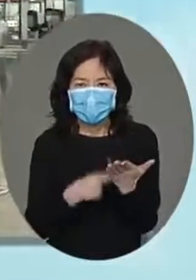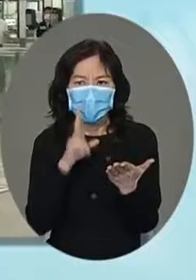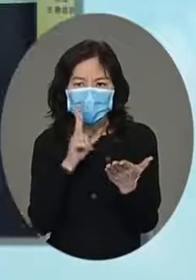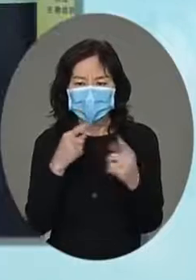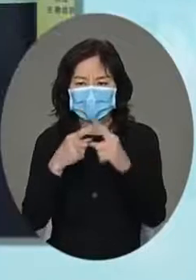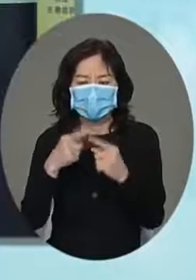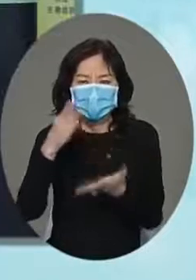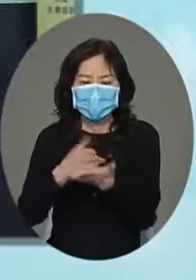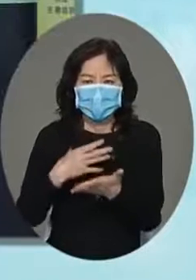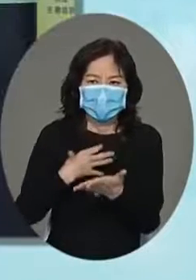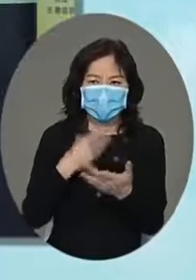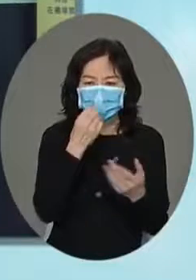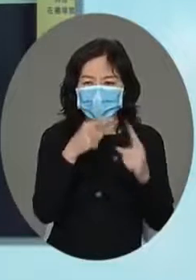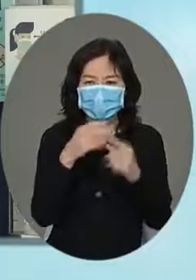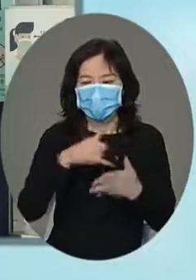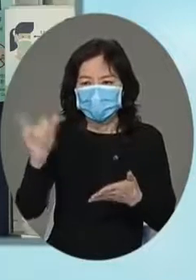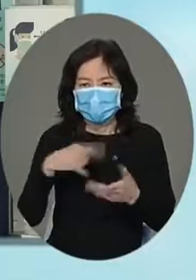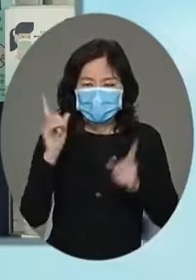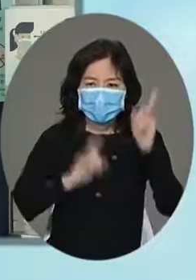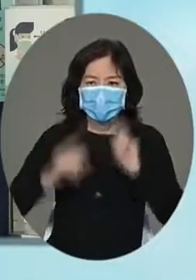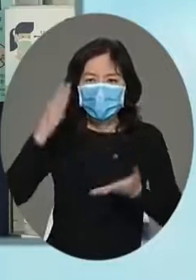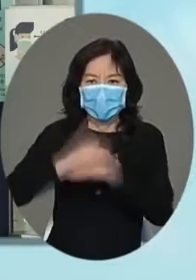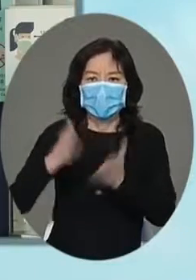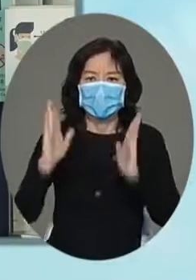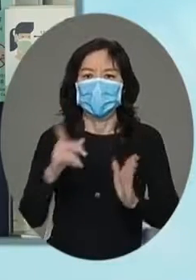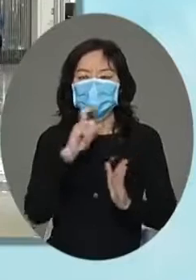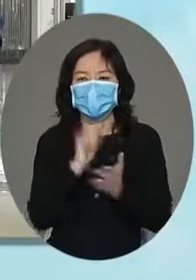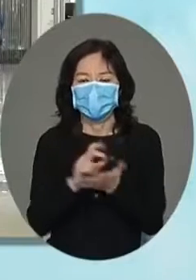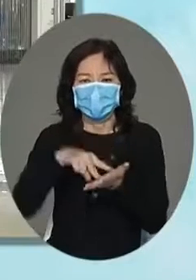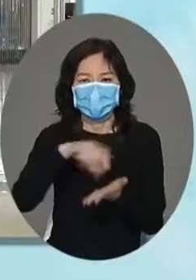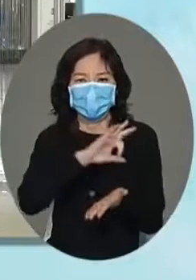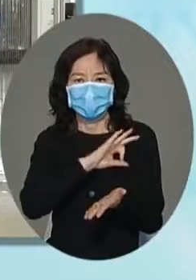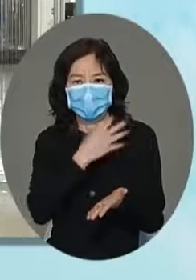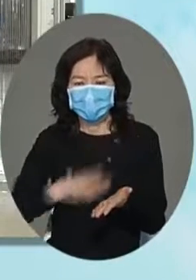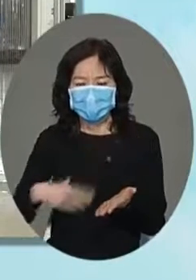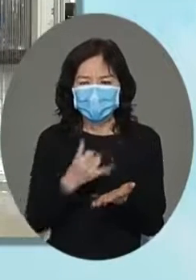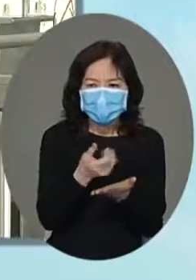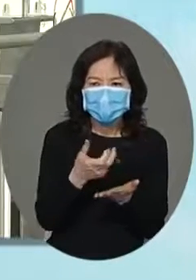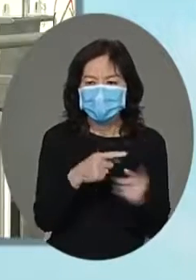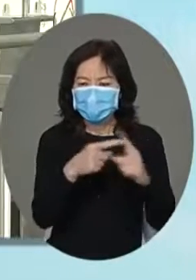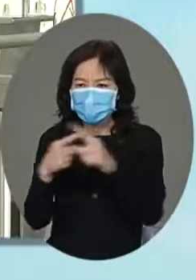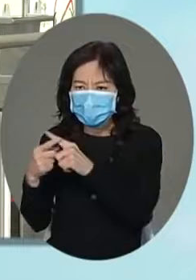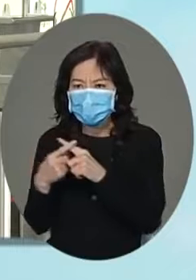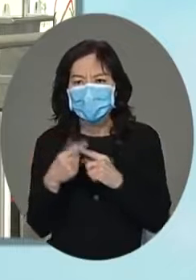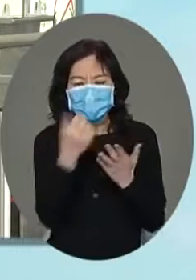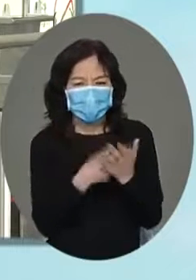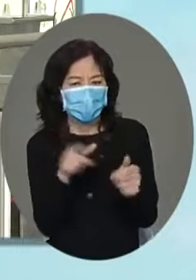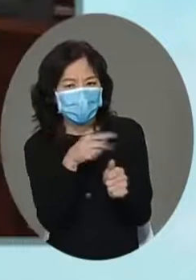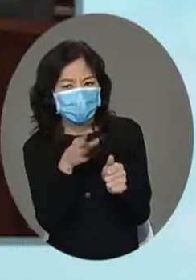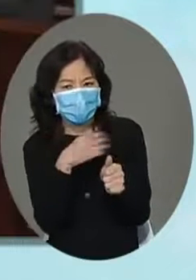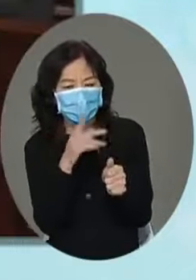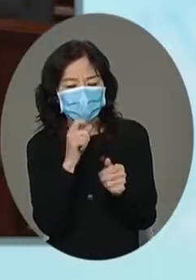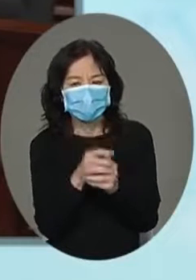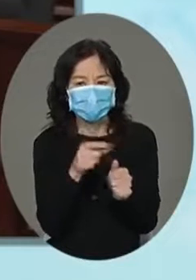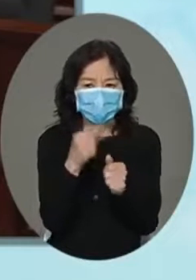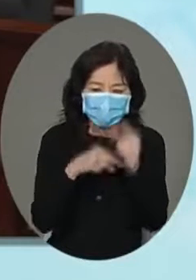港條例，擔心港人出入境自由被限制。有立法會議員批評坊間有人抹黑條例，